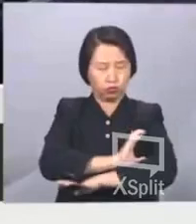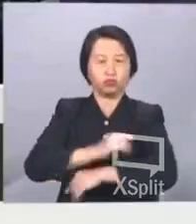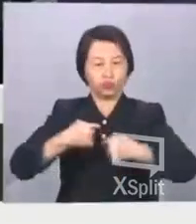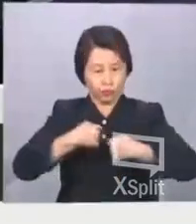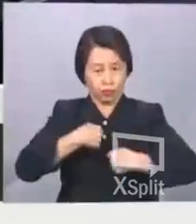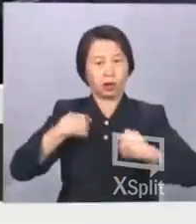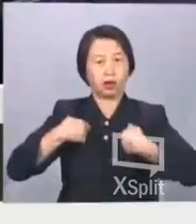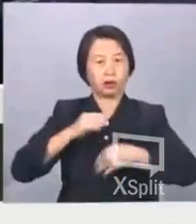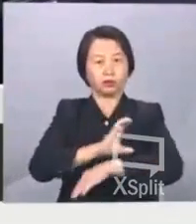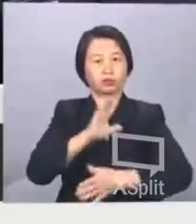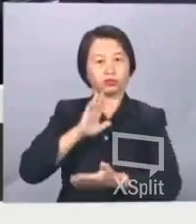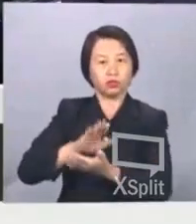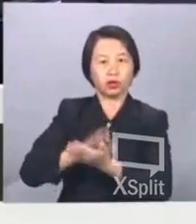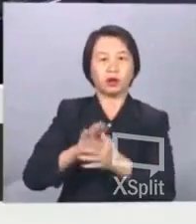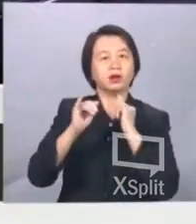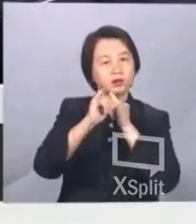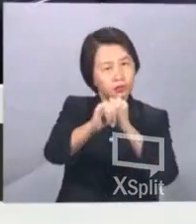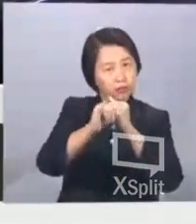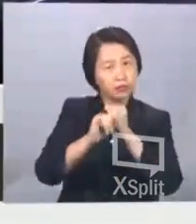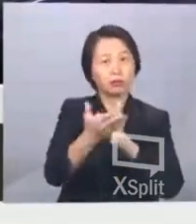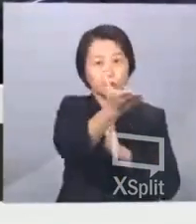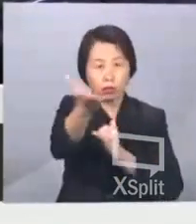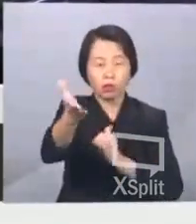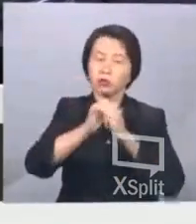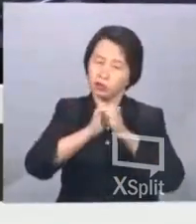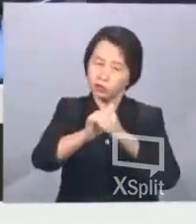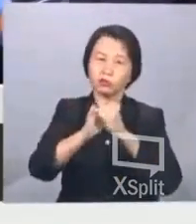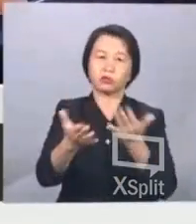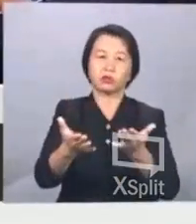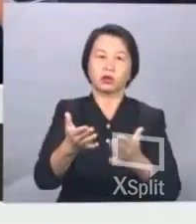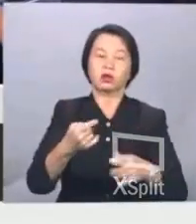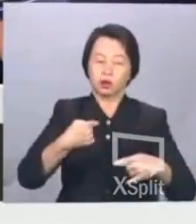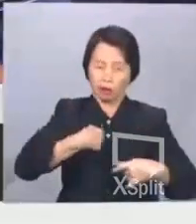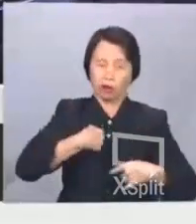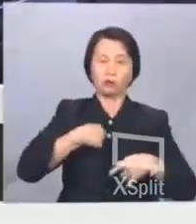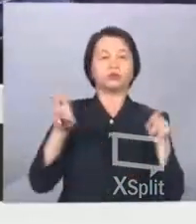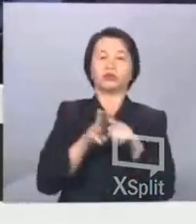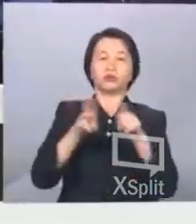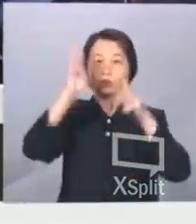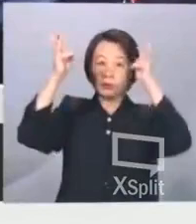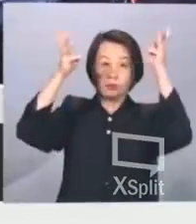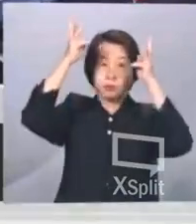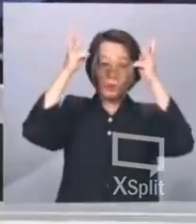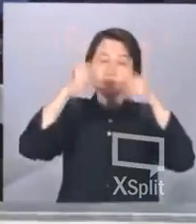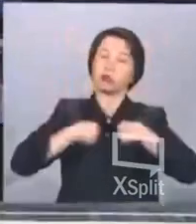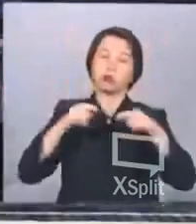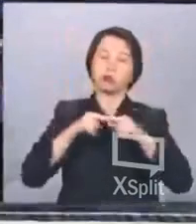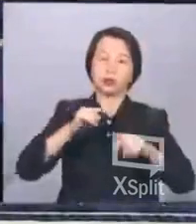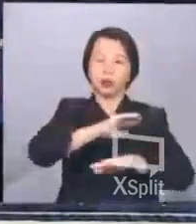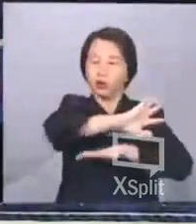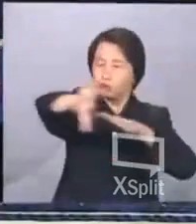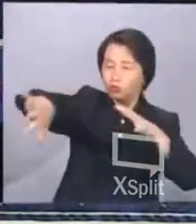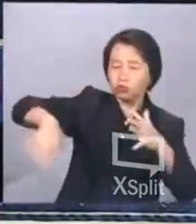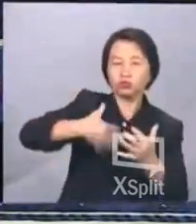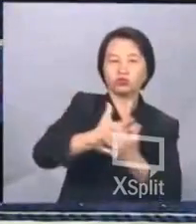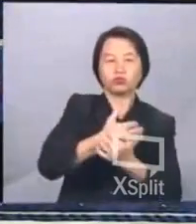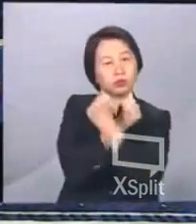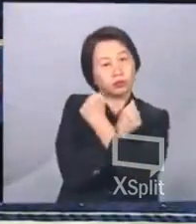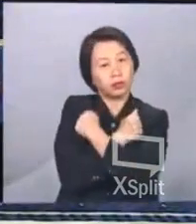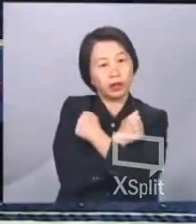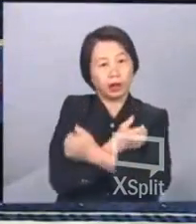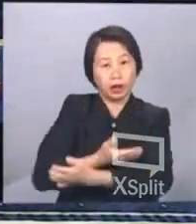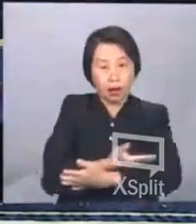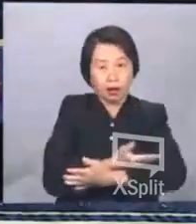bersekolah seperti saudara-saudari sayapun bimbang juga semua orang sayangkan